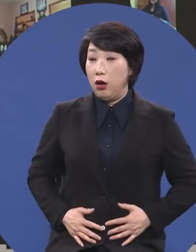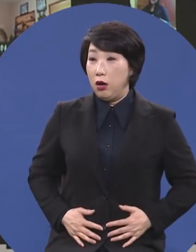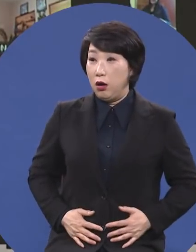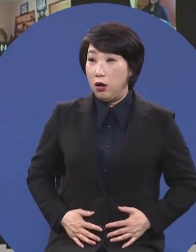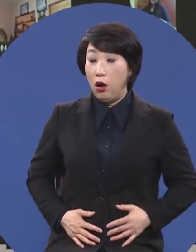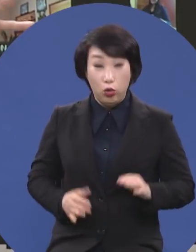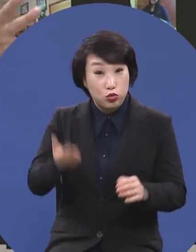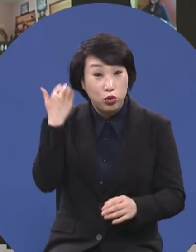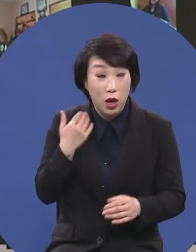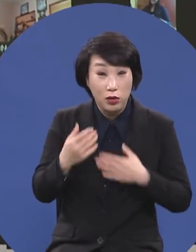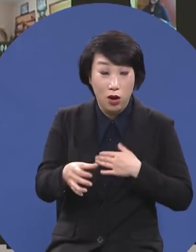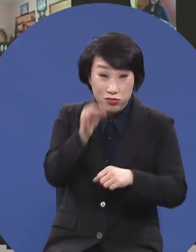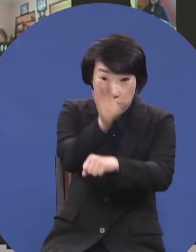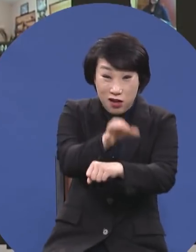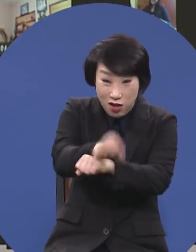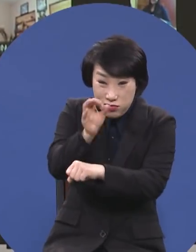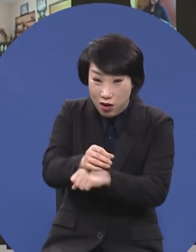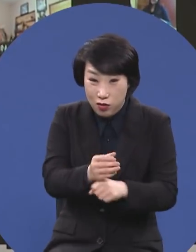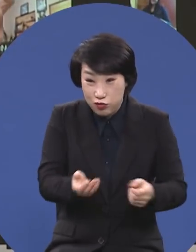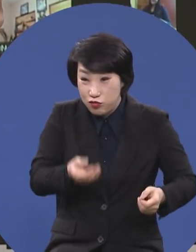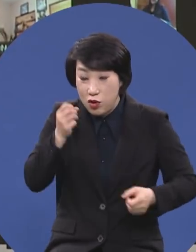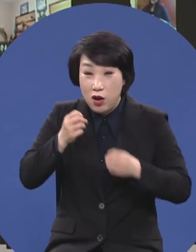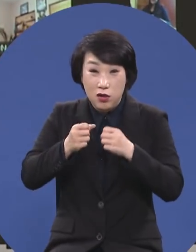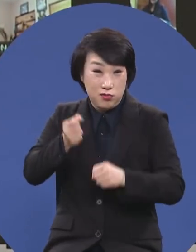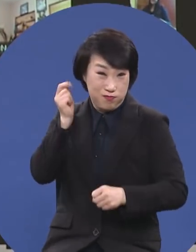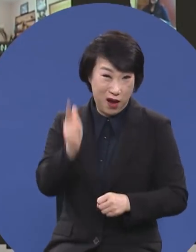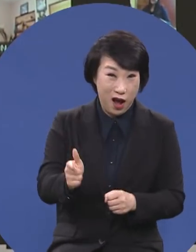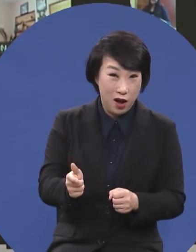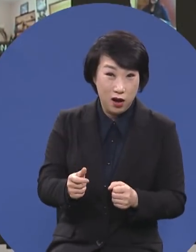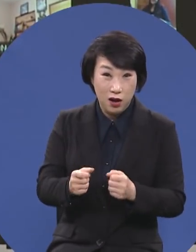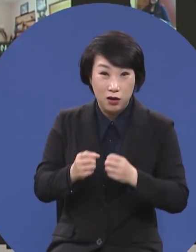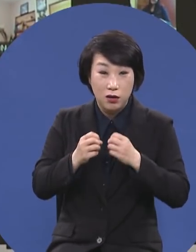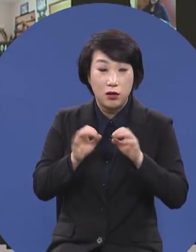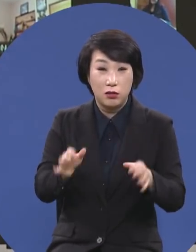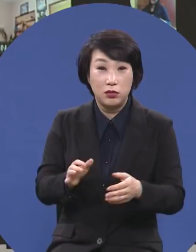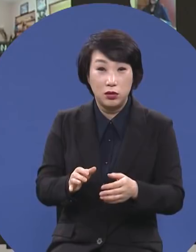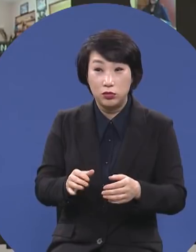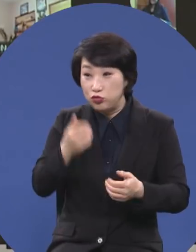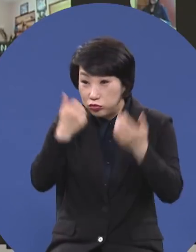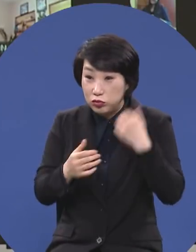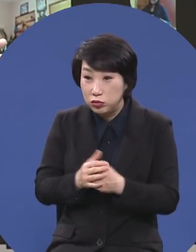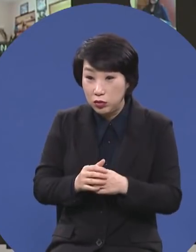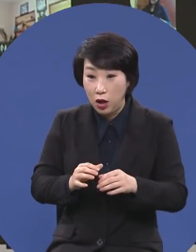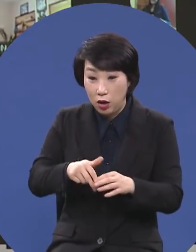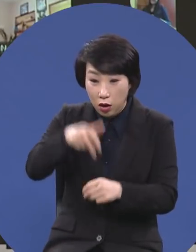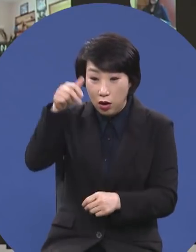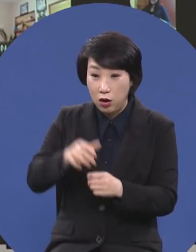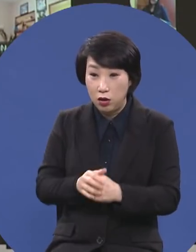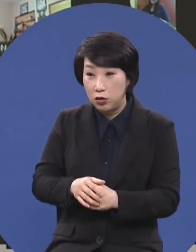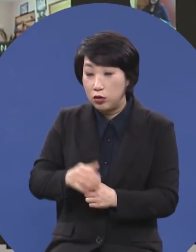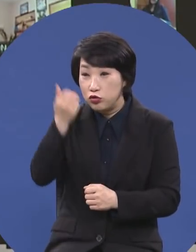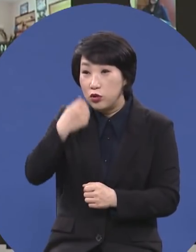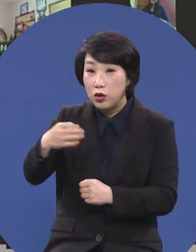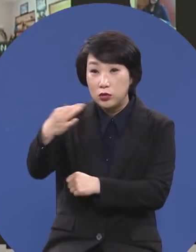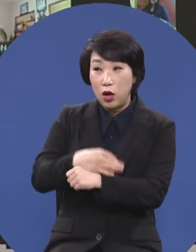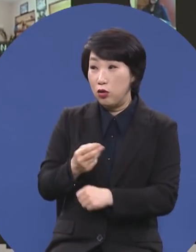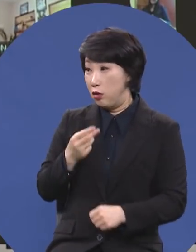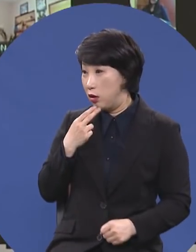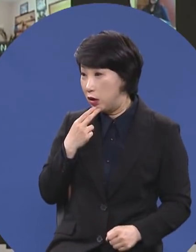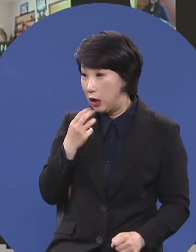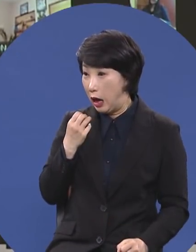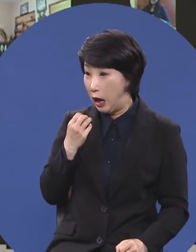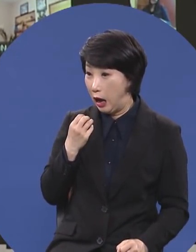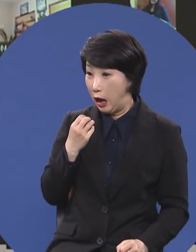다 사주고 퍼주고 썼는데도 누구 하나 와서 밥 한 그릇 사주는 사람이 없어. 예. 이렇게